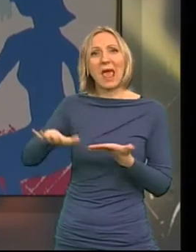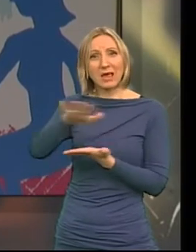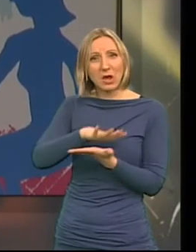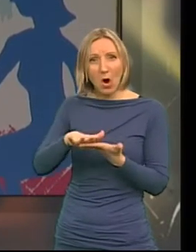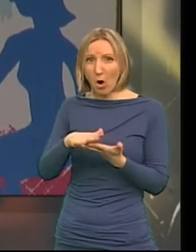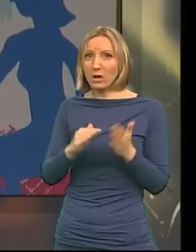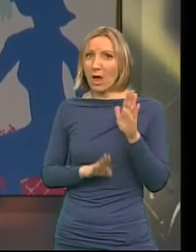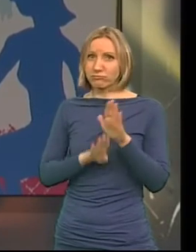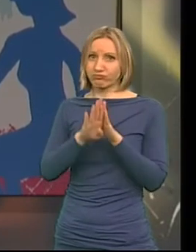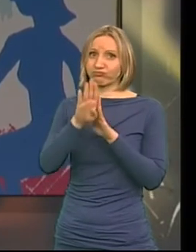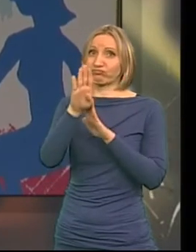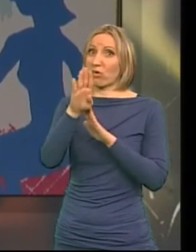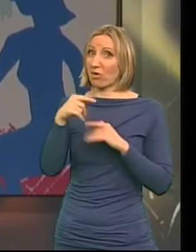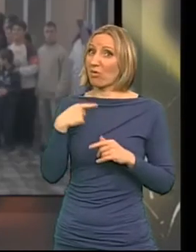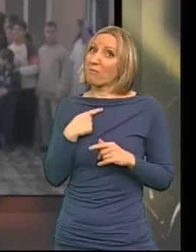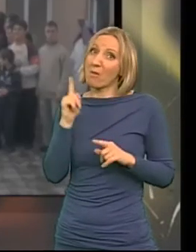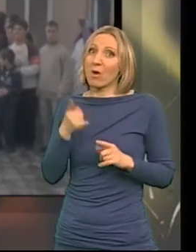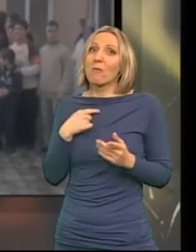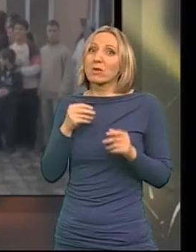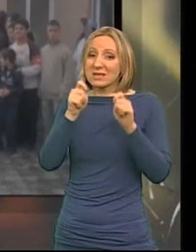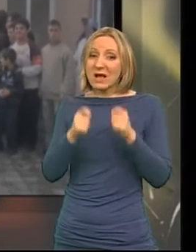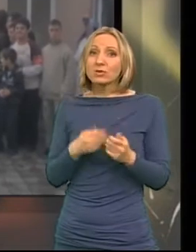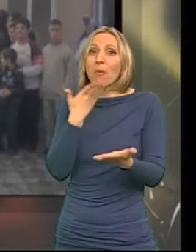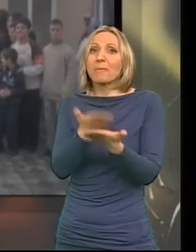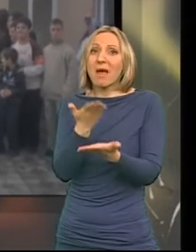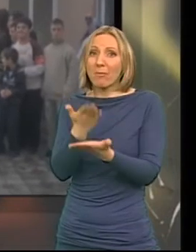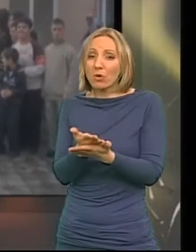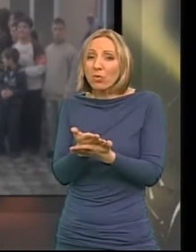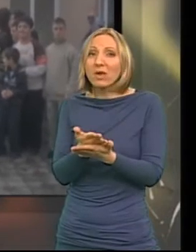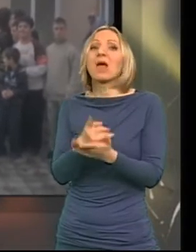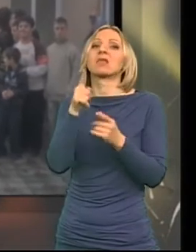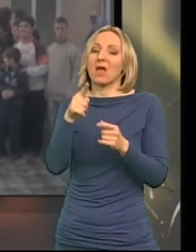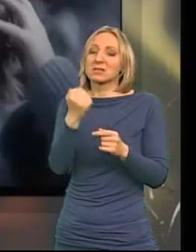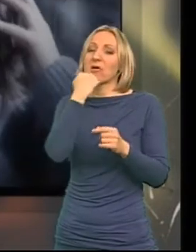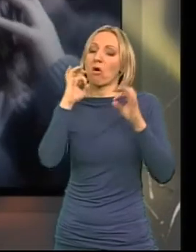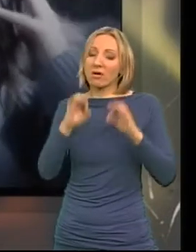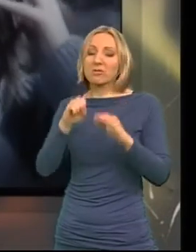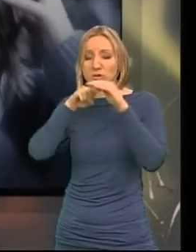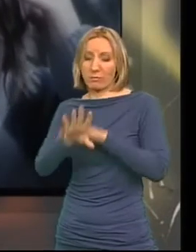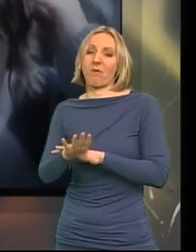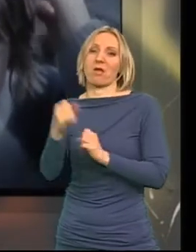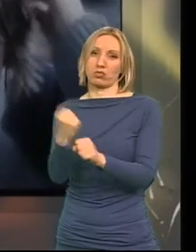pa je nužno da se zaključci i preporuke ovakvog istraživanja konkretno sprovedu u delo.